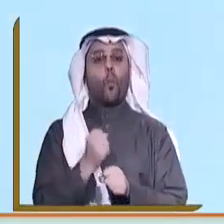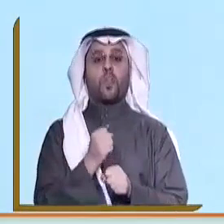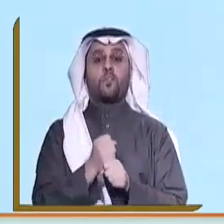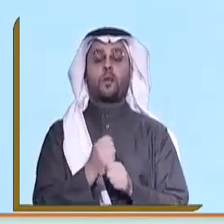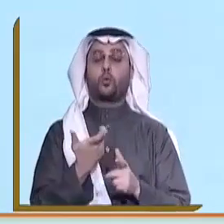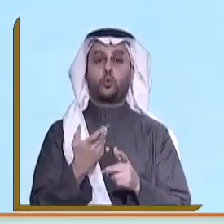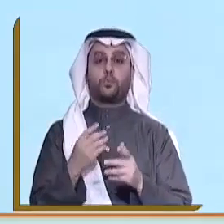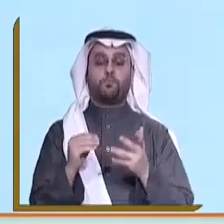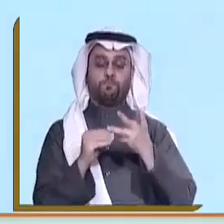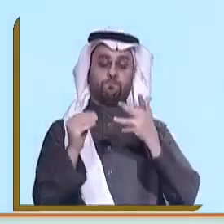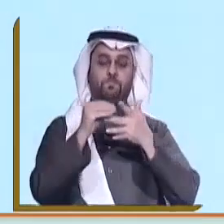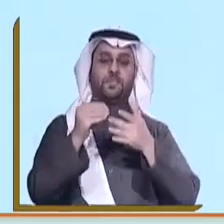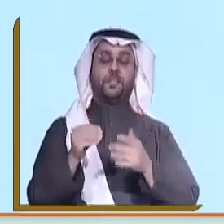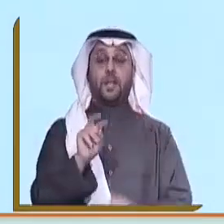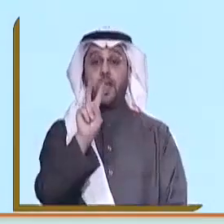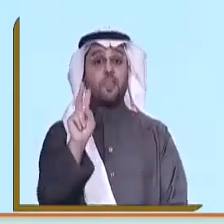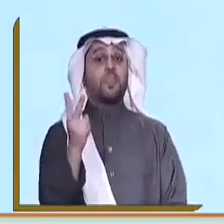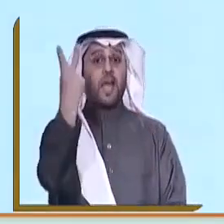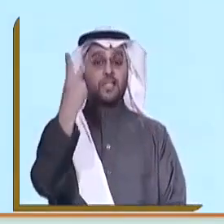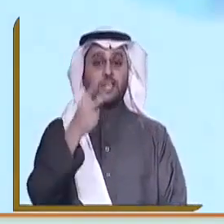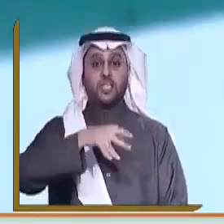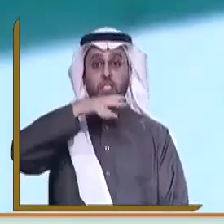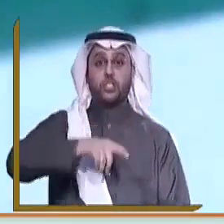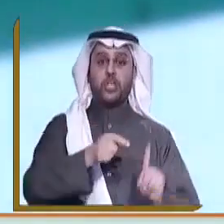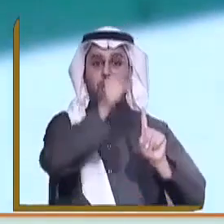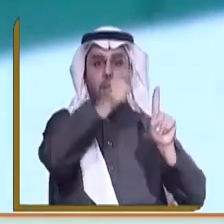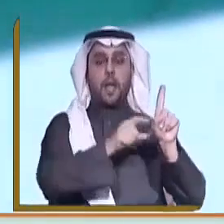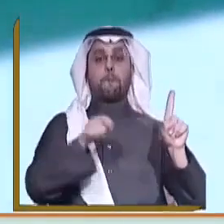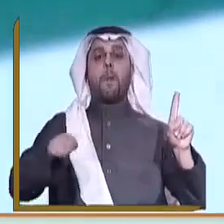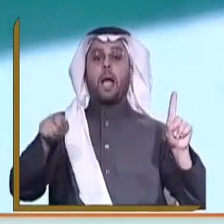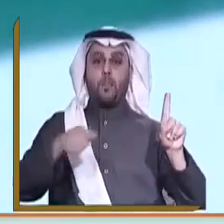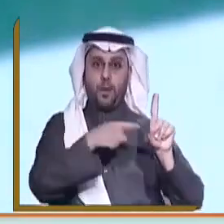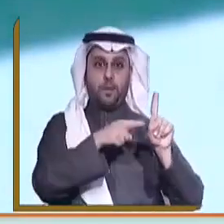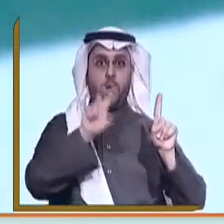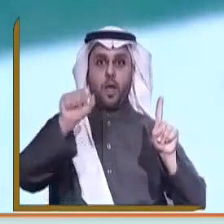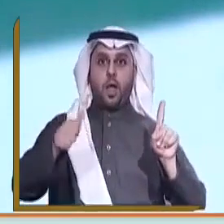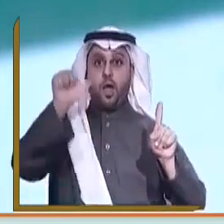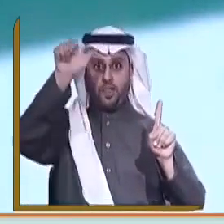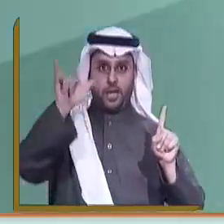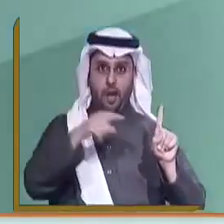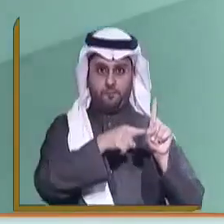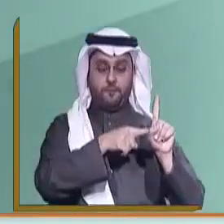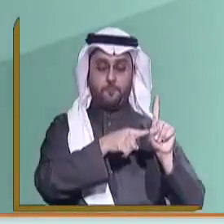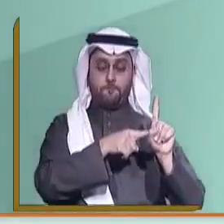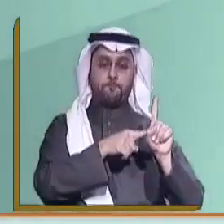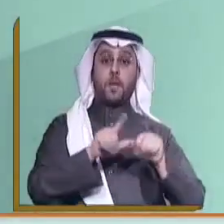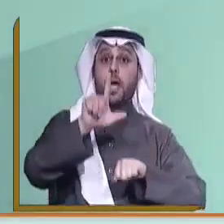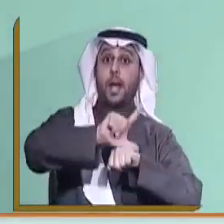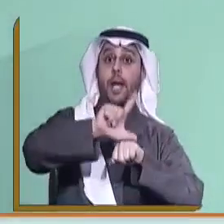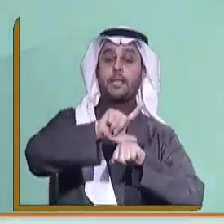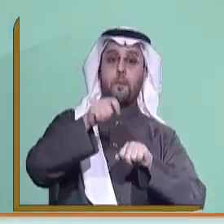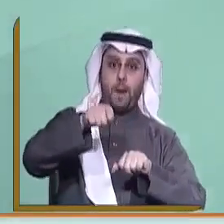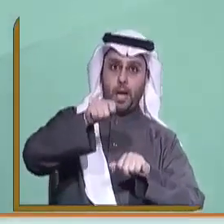ملكيا بتسميه 12 من القضاه الذين يشغلون درجه رئيس محكمه استئناف اعضاء في